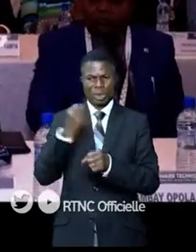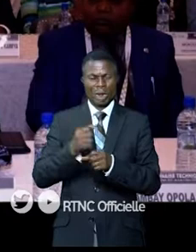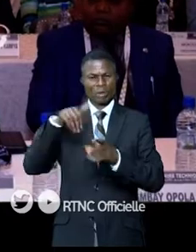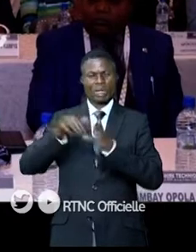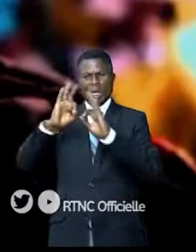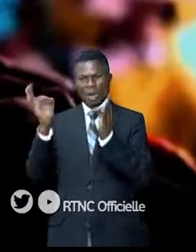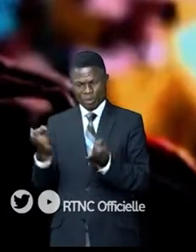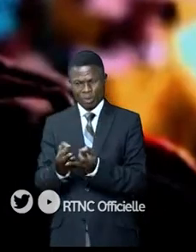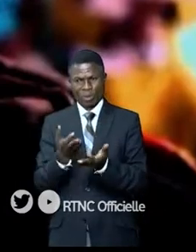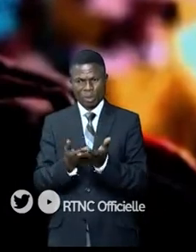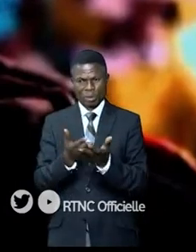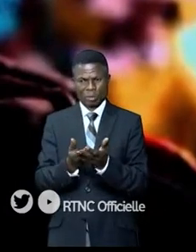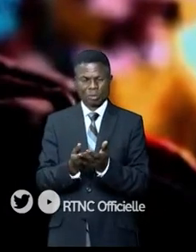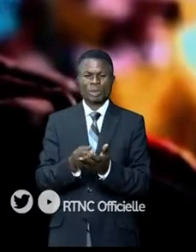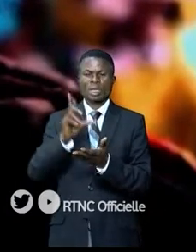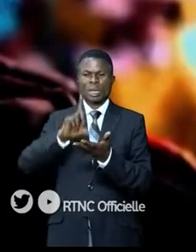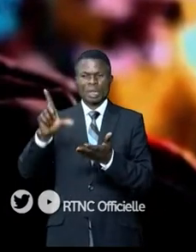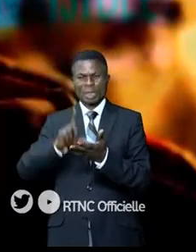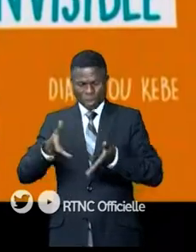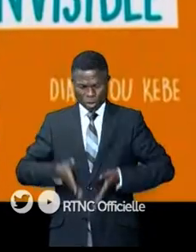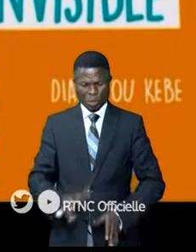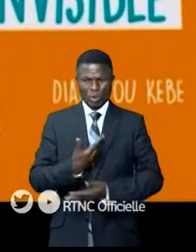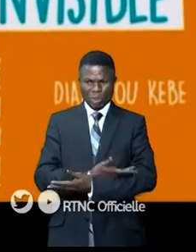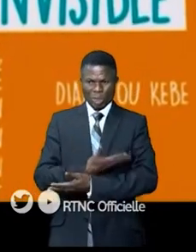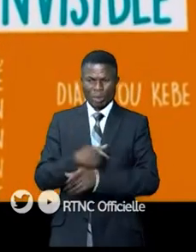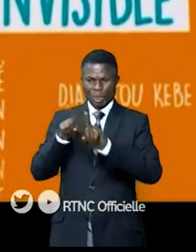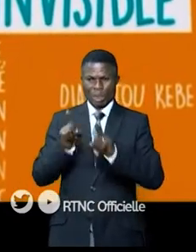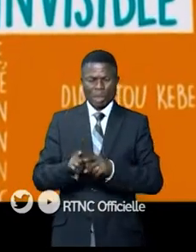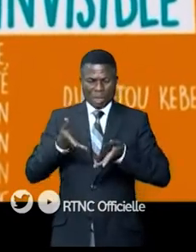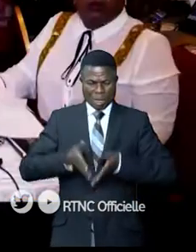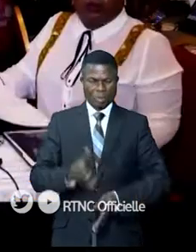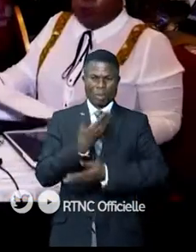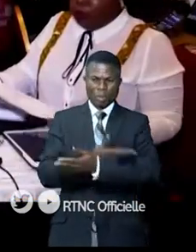familles, parmi lesquelles les allocations prénatales, les allocations de